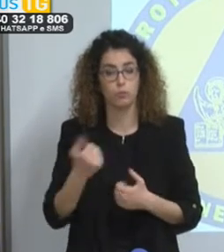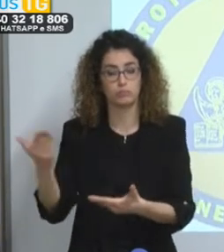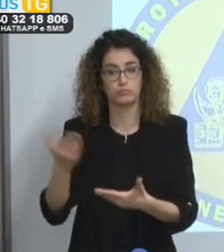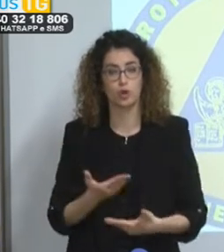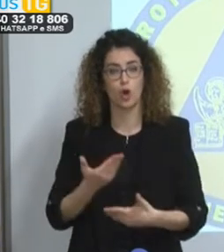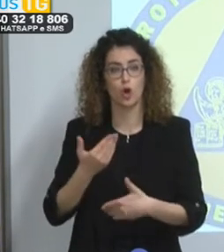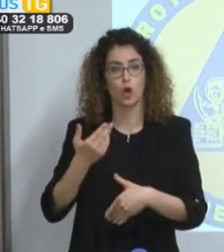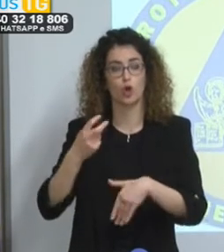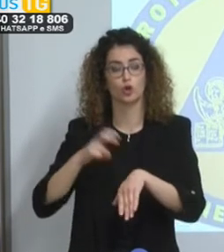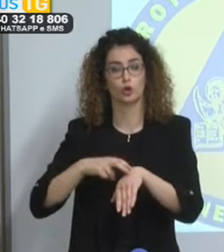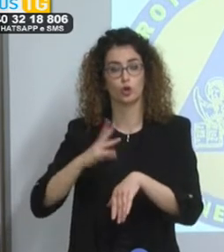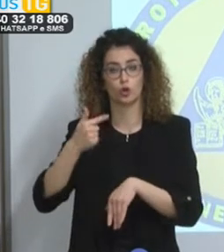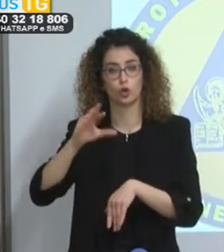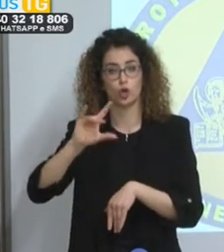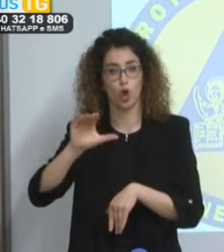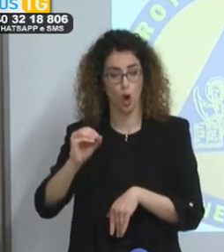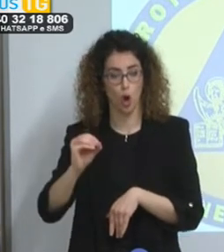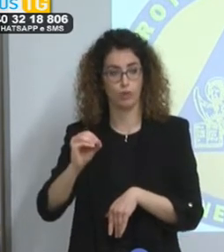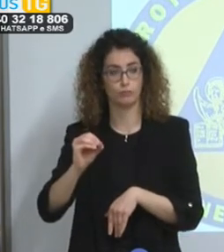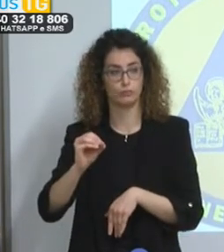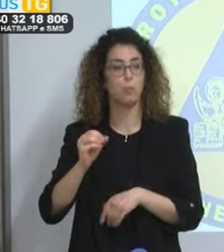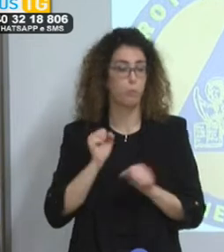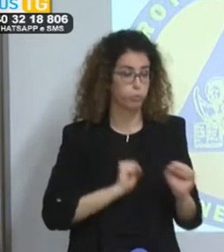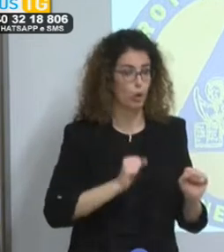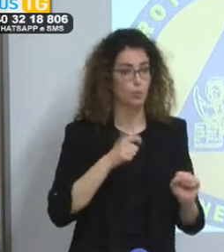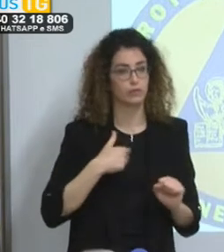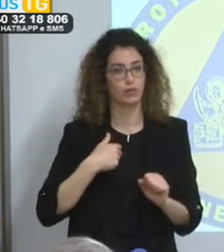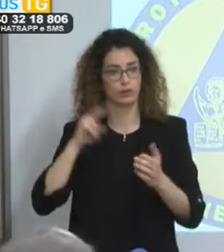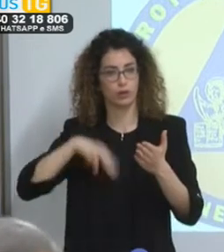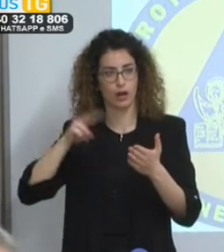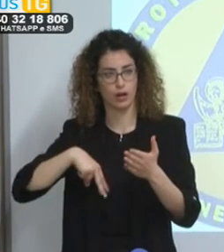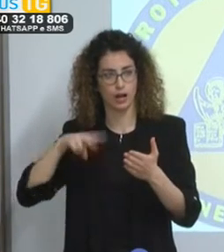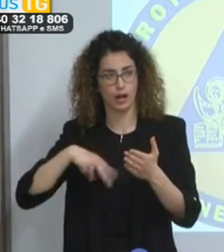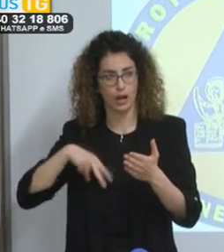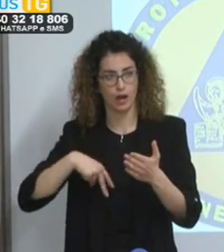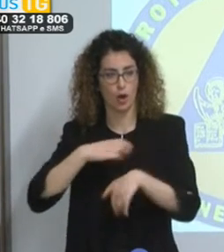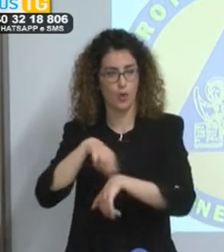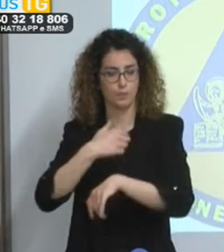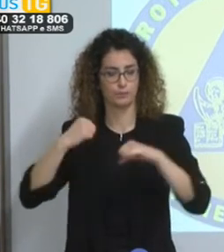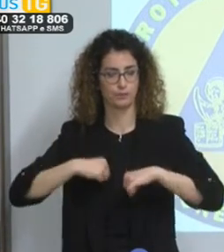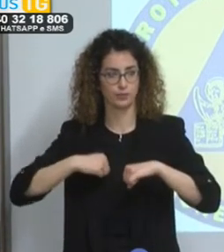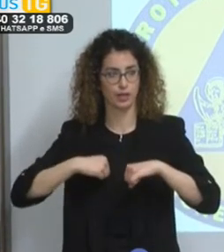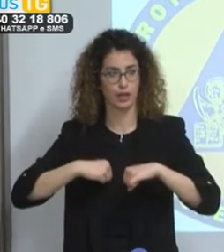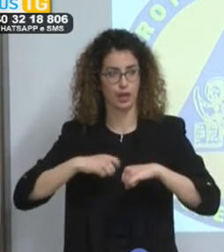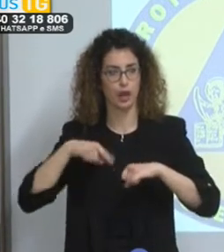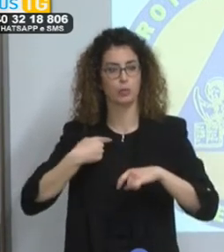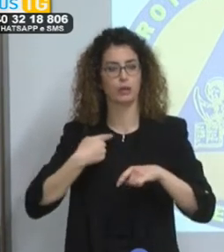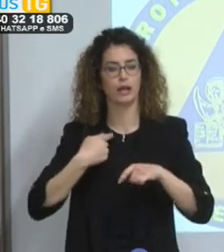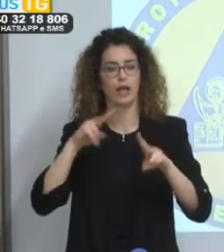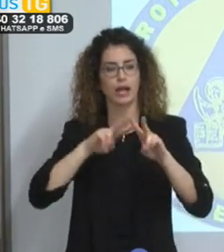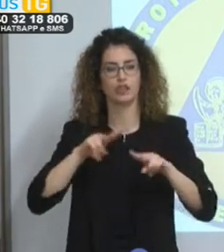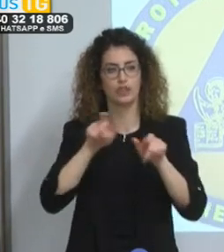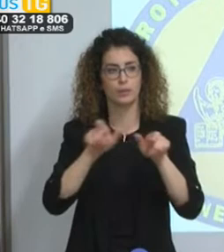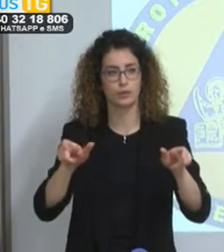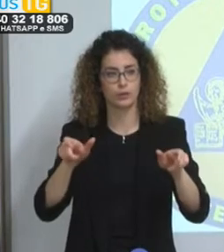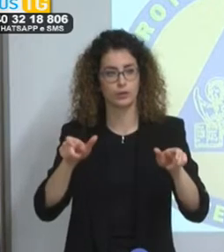Tognolo per questi due fatti, magari i prossimi giorni. Magari, perché è in corso, da quanto leggo dalle prescrizioni del Ministero della Salute, anche la ricerca dei pazienti su cui sono